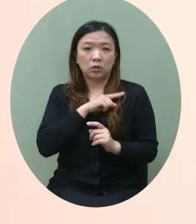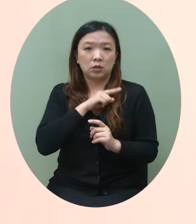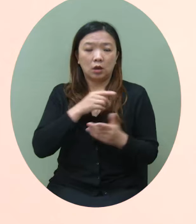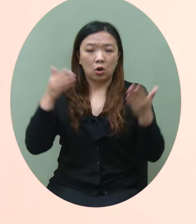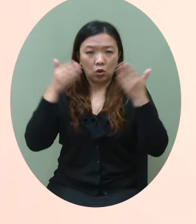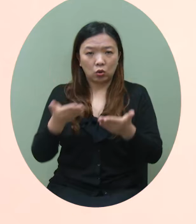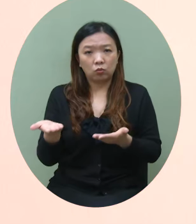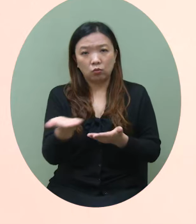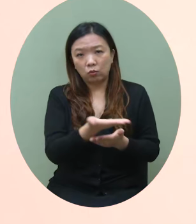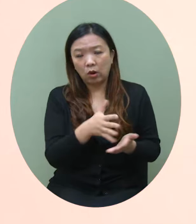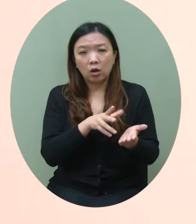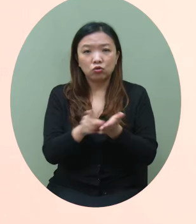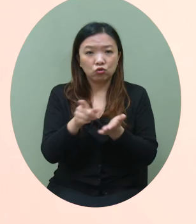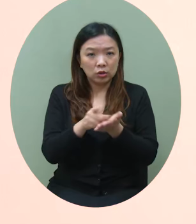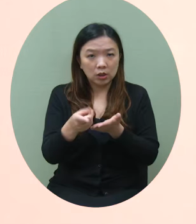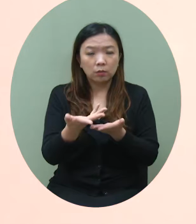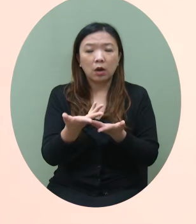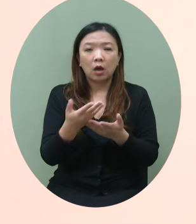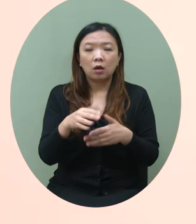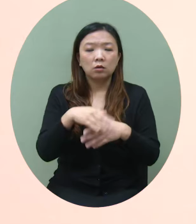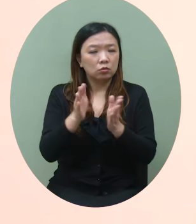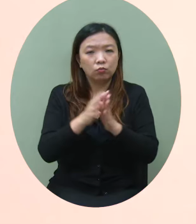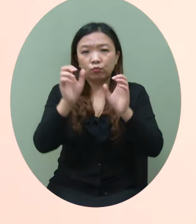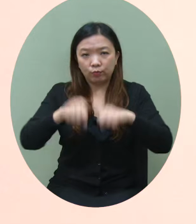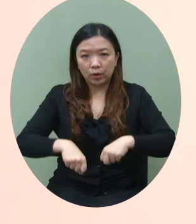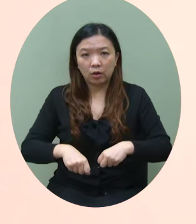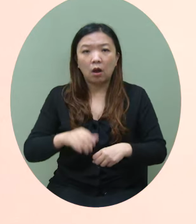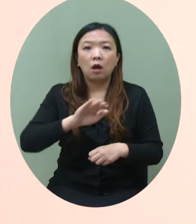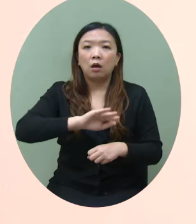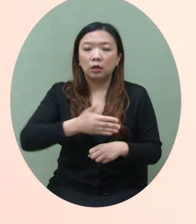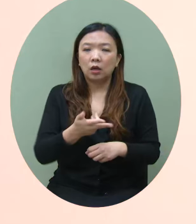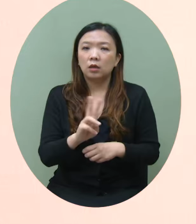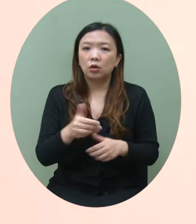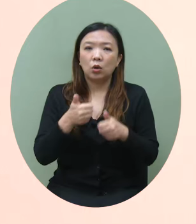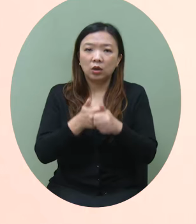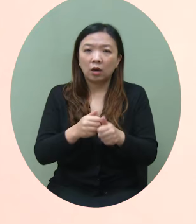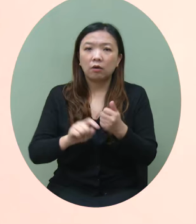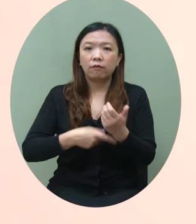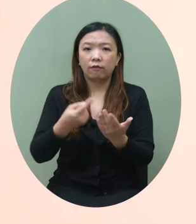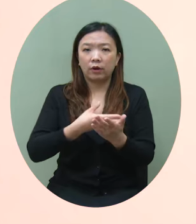這個專業是非常之認同但是都要依法辦事